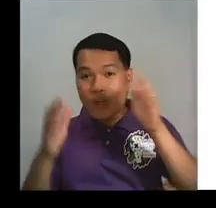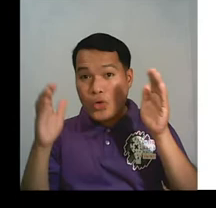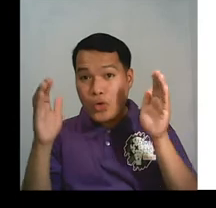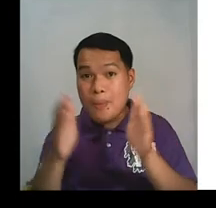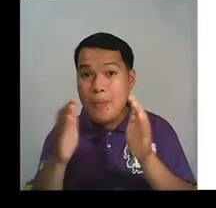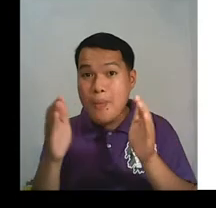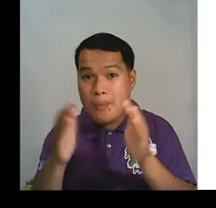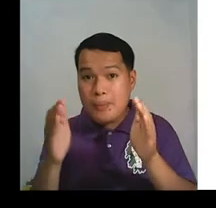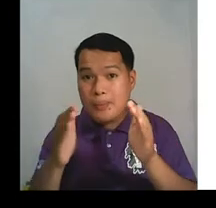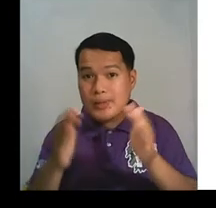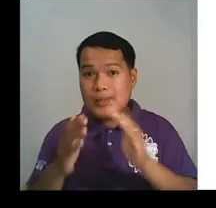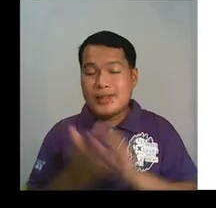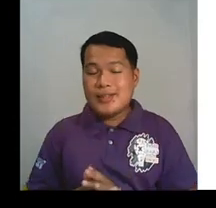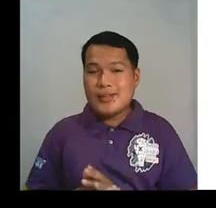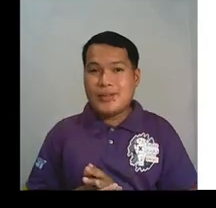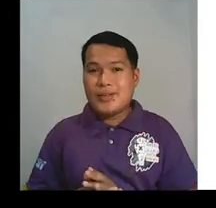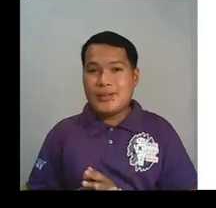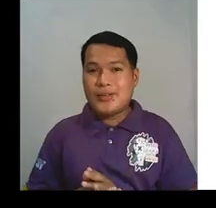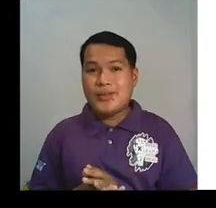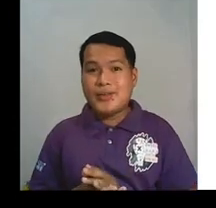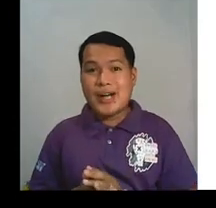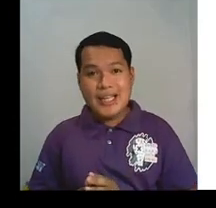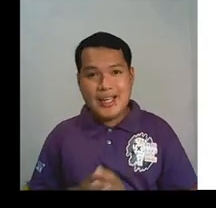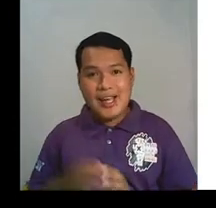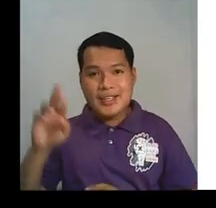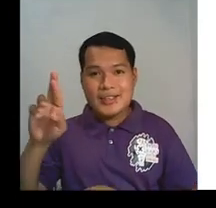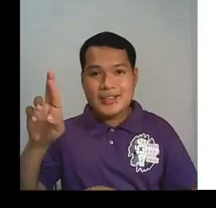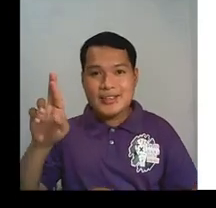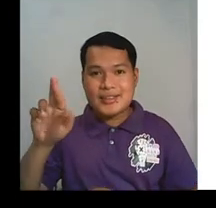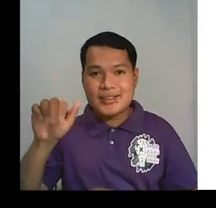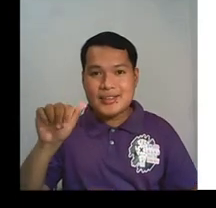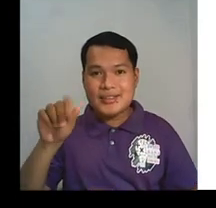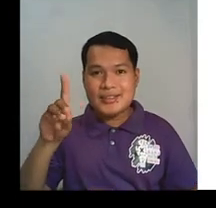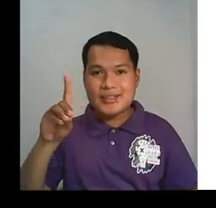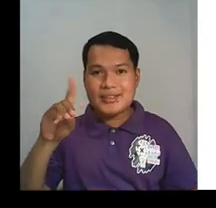natin sa loob. O yung Radical.